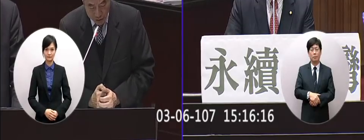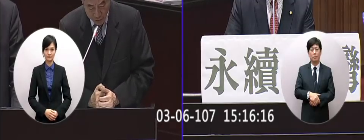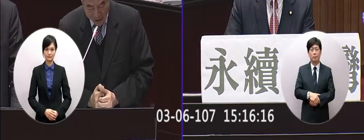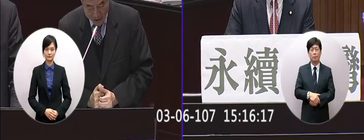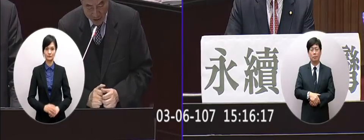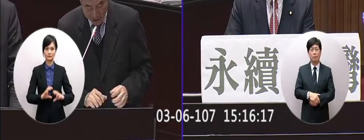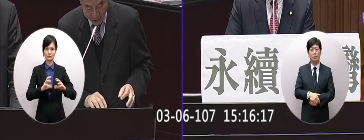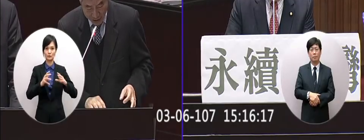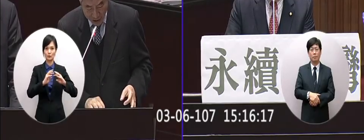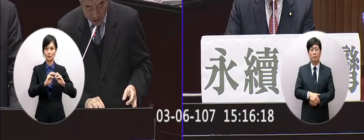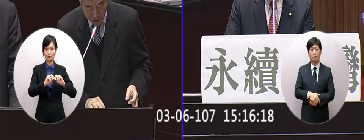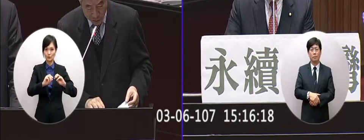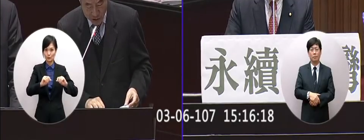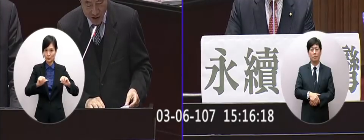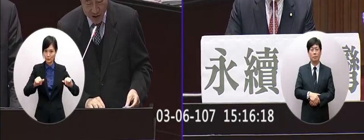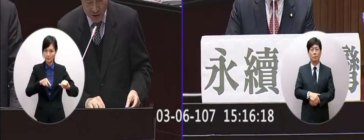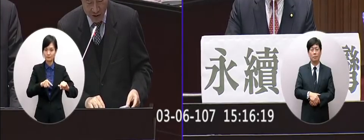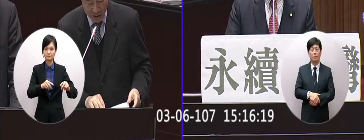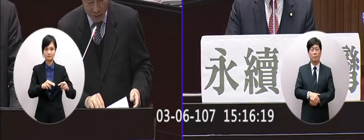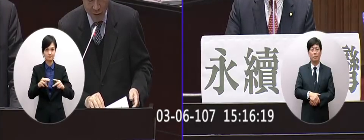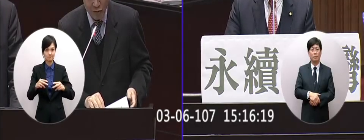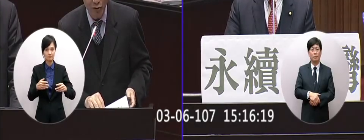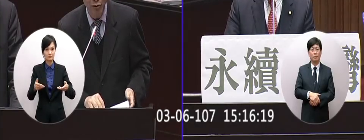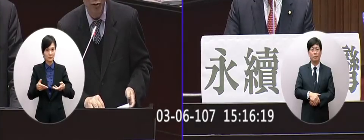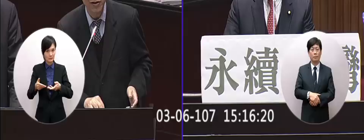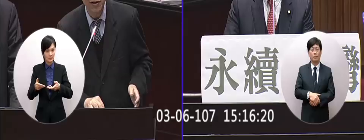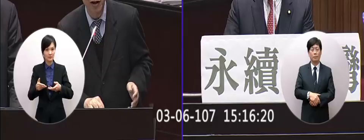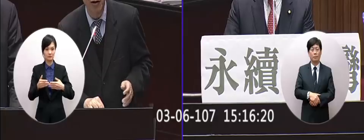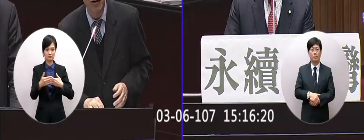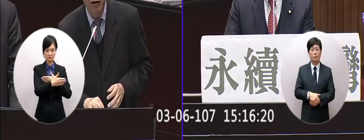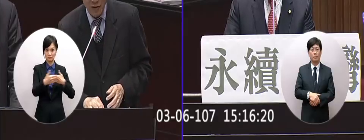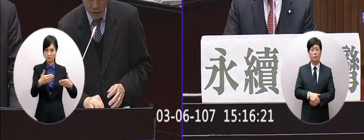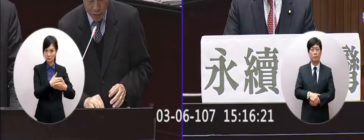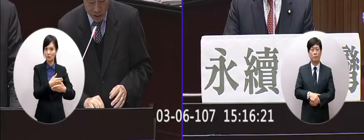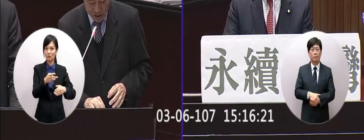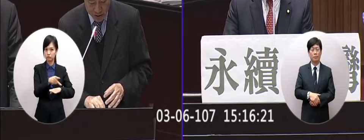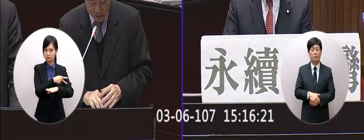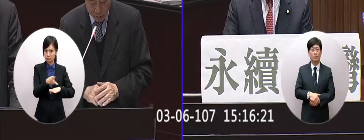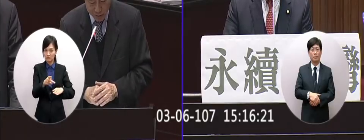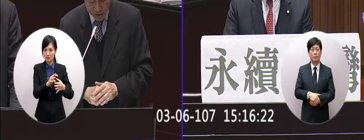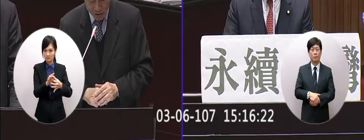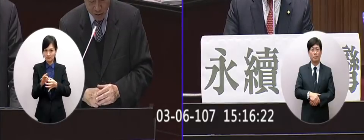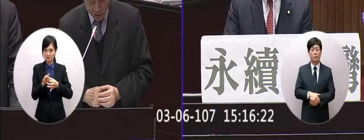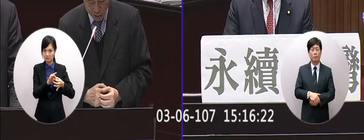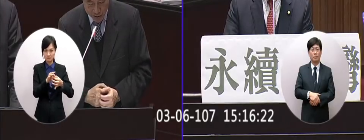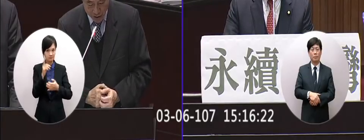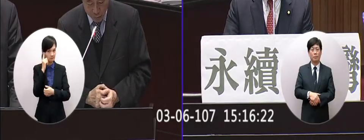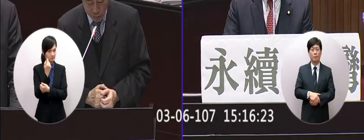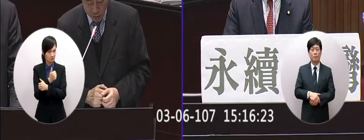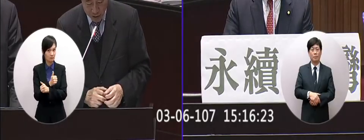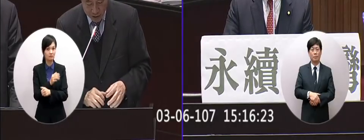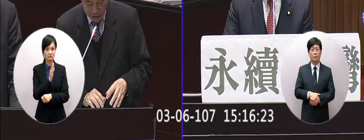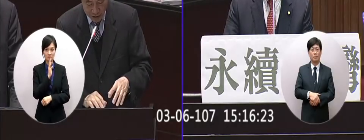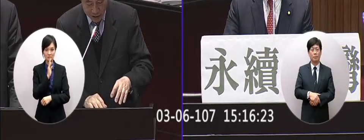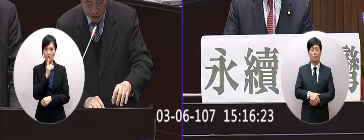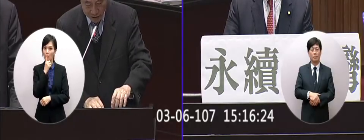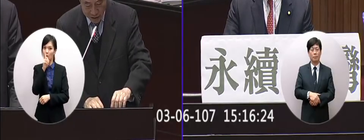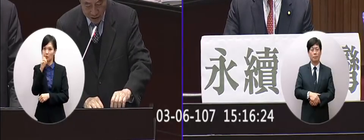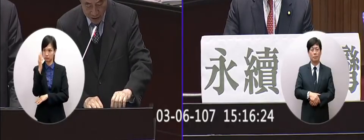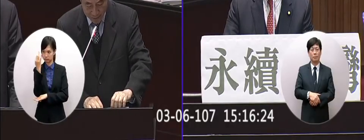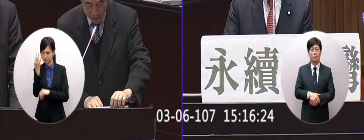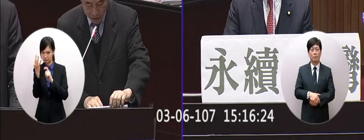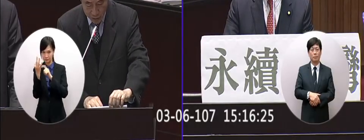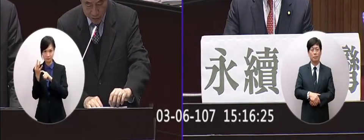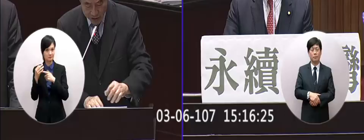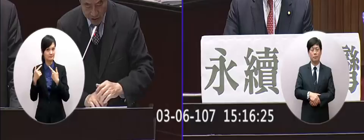国土的发展，它和交通的建设，当然必须是多元思考，所以确实不是完全从财务。那您提